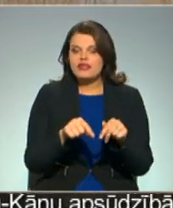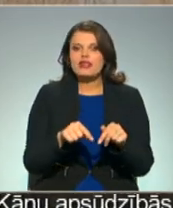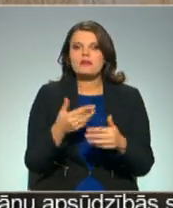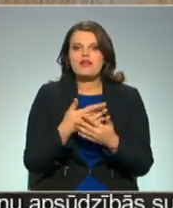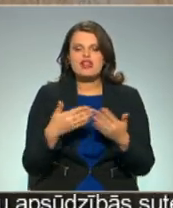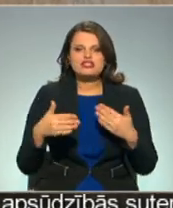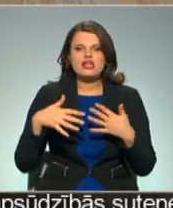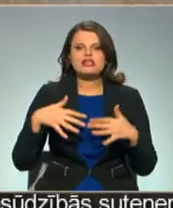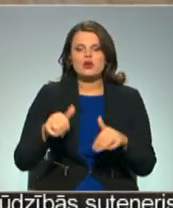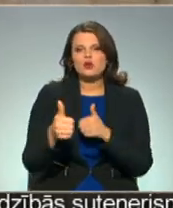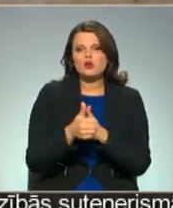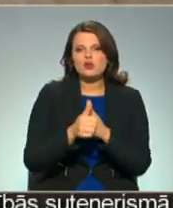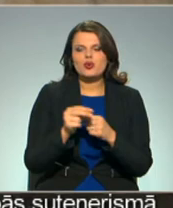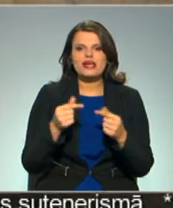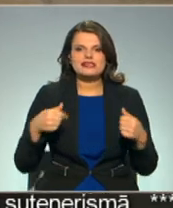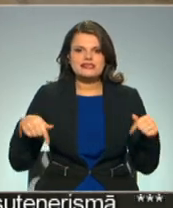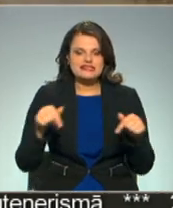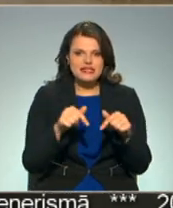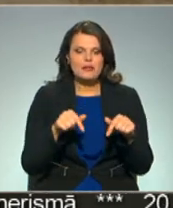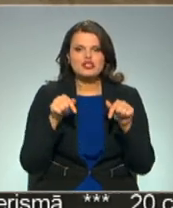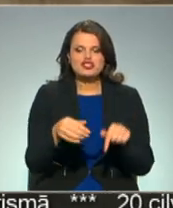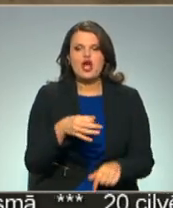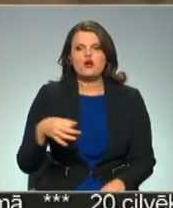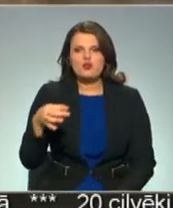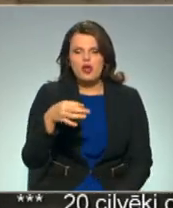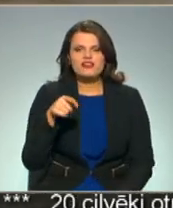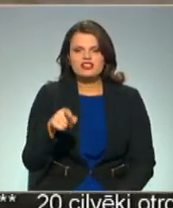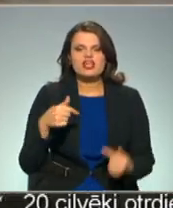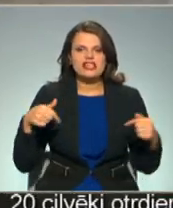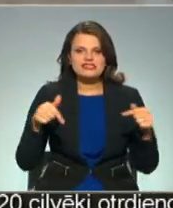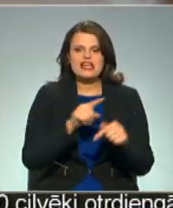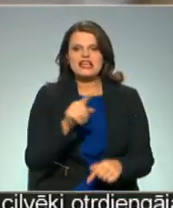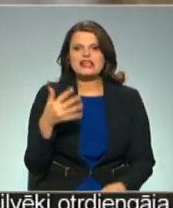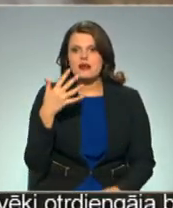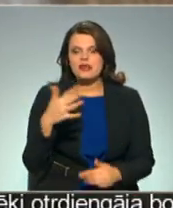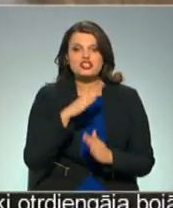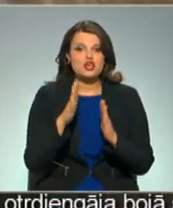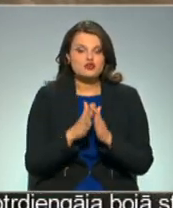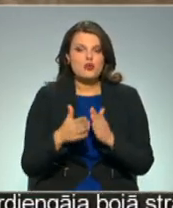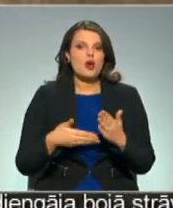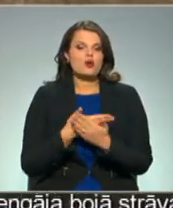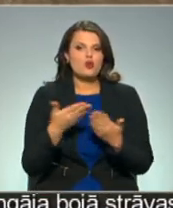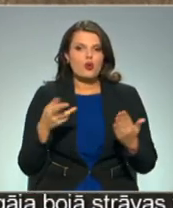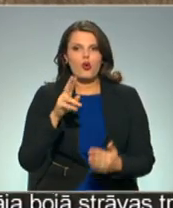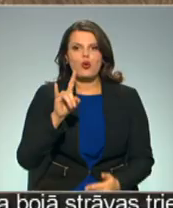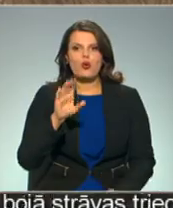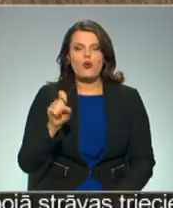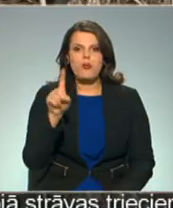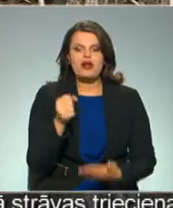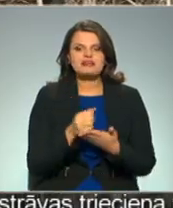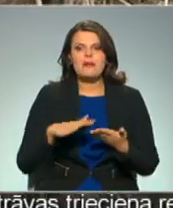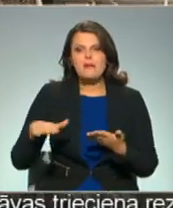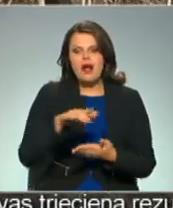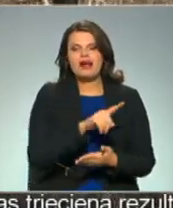un pie jūras zemienēs. Nīcas novadā šādas polderu teritorijas ir 5, no kurām Rumbas Otaņu pagastā